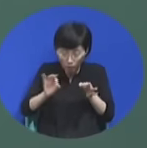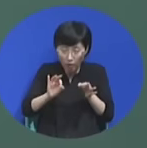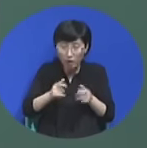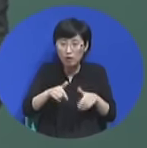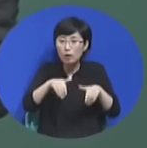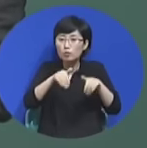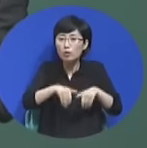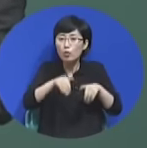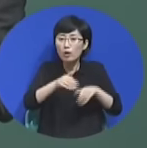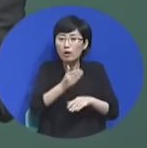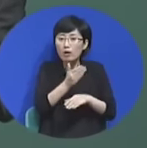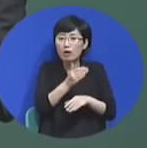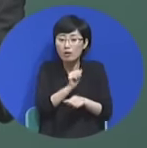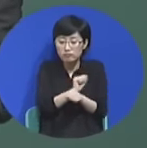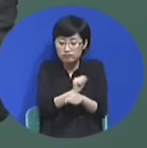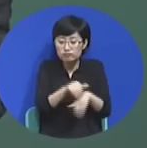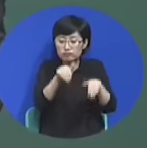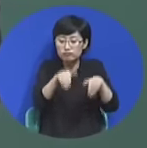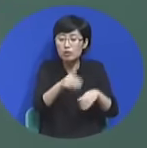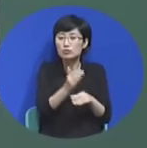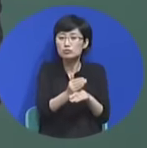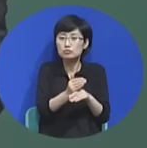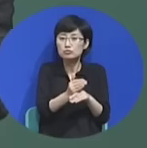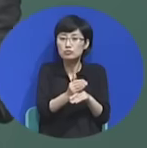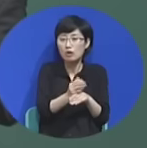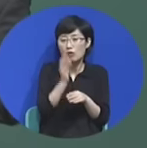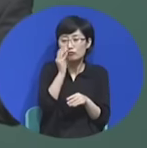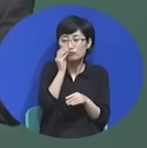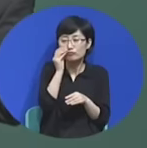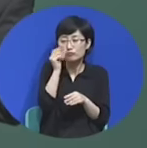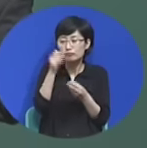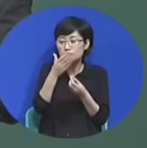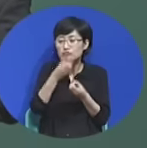约瑟虽然领受了亨通的祝福，但仍然是奴隶。 형통의 축복을 받았는데 감옥 속에 들어갔어요.